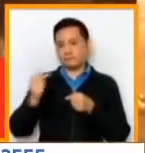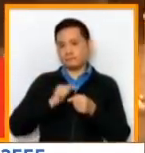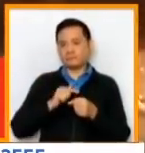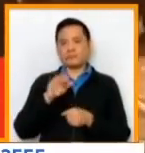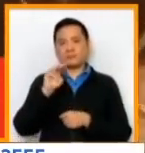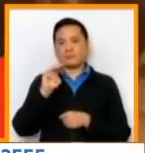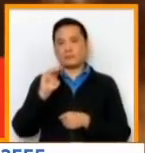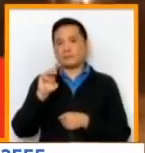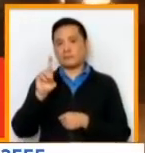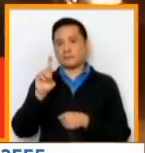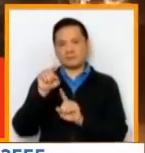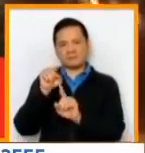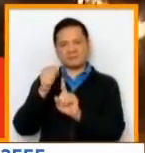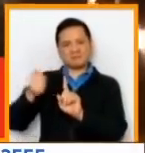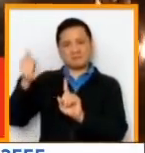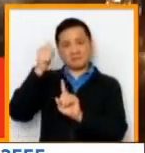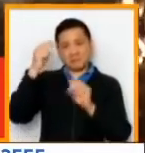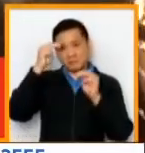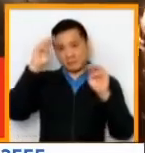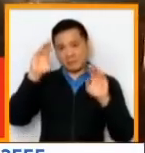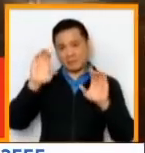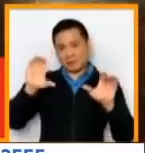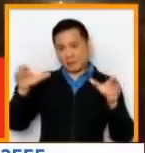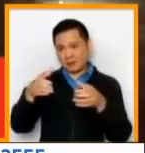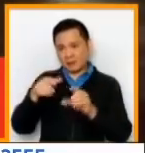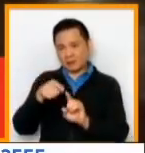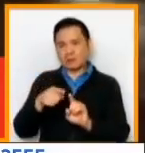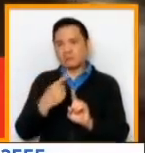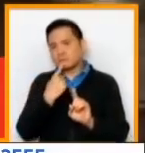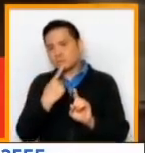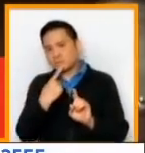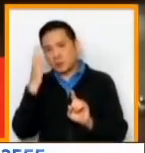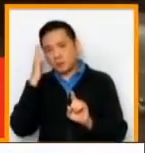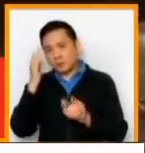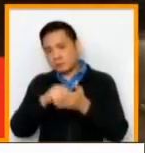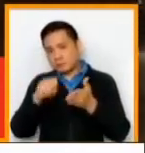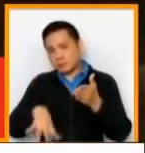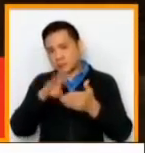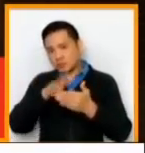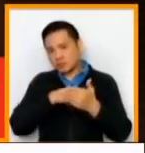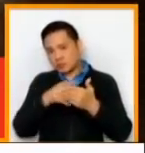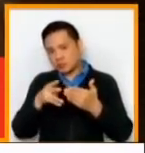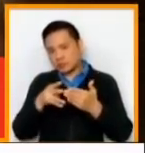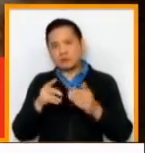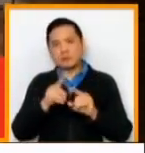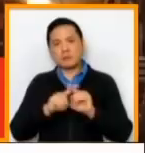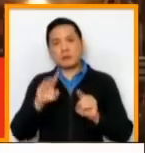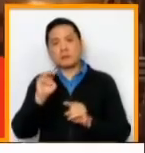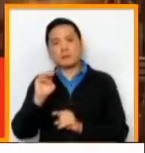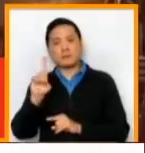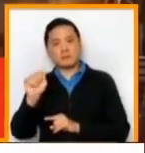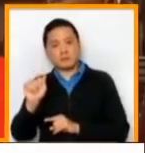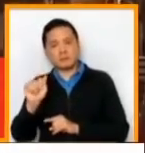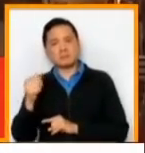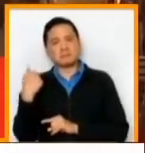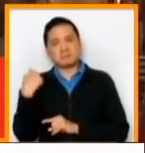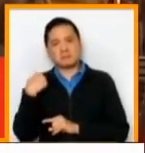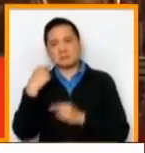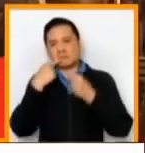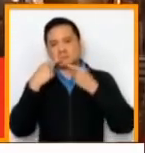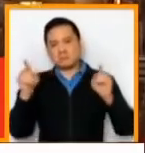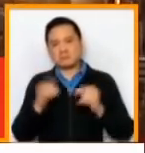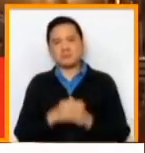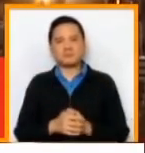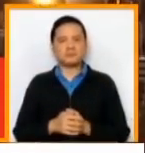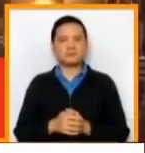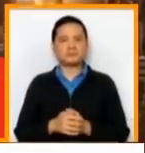hindi ang 12 midnight to 4 a.m. curfew, pero hindi pa isinasa publiko ng MMDA ang resolusyon. Ilan sa mga alkalde na